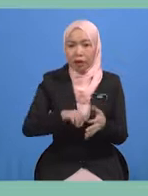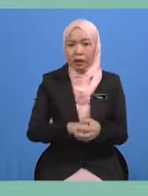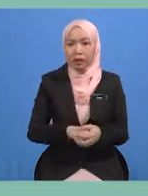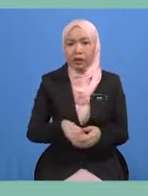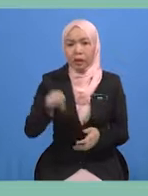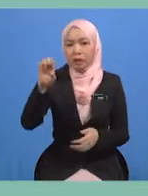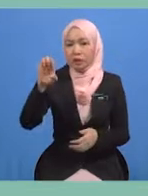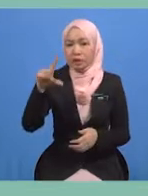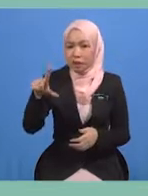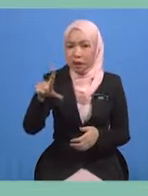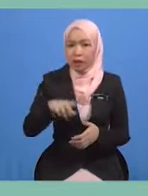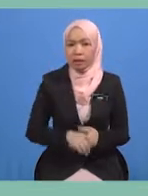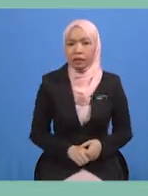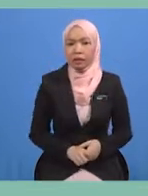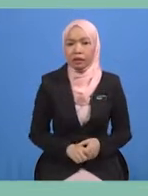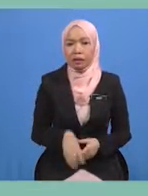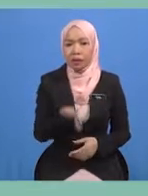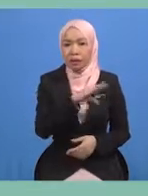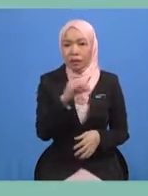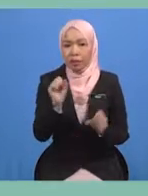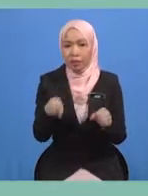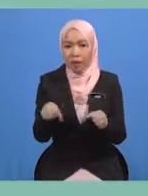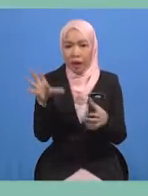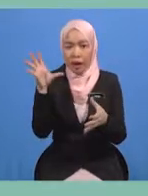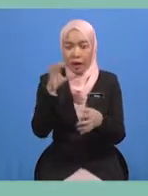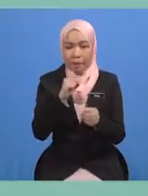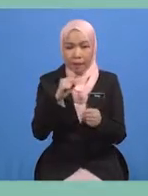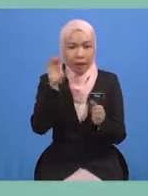Ia juga boleh mengambil gambar foto sinar X.